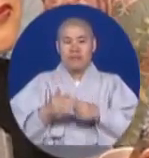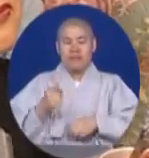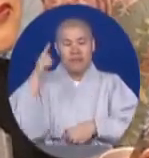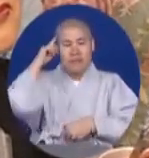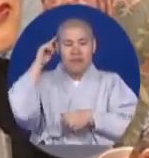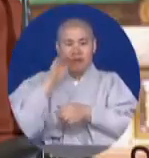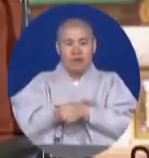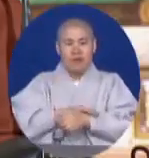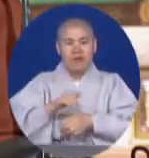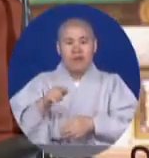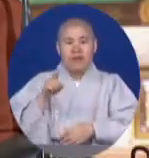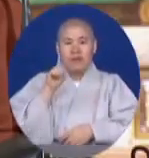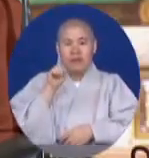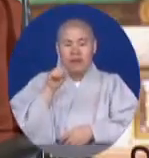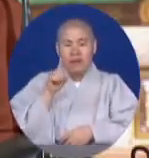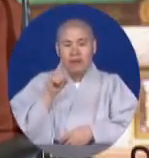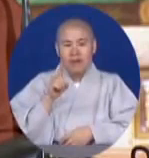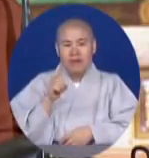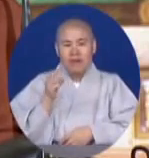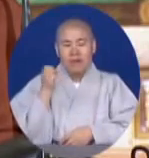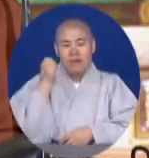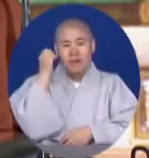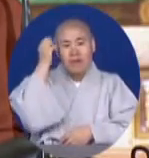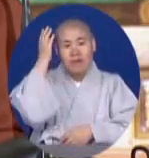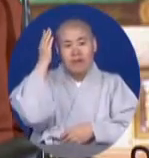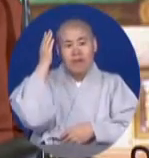지혜 하나 잃어버려서